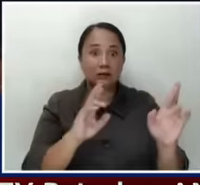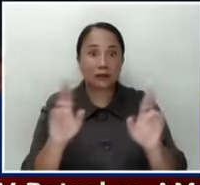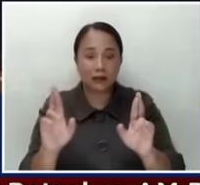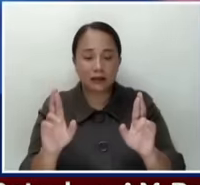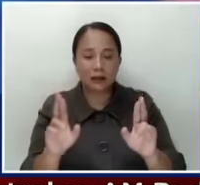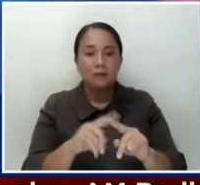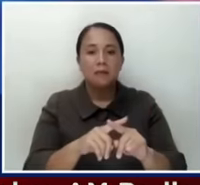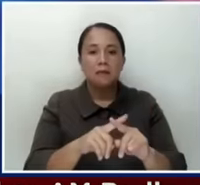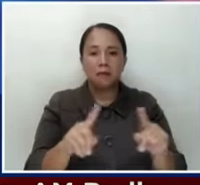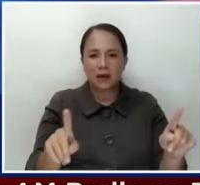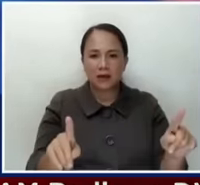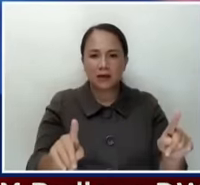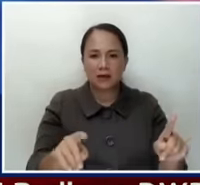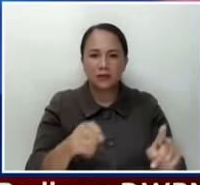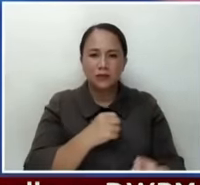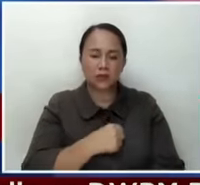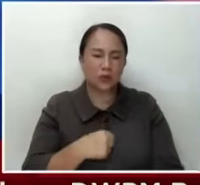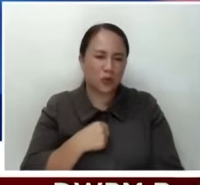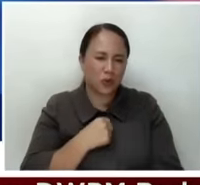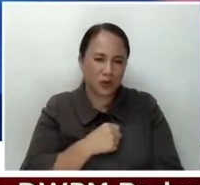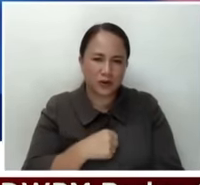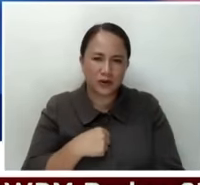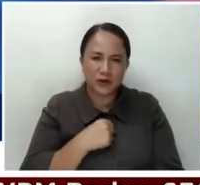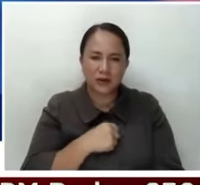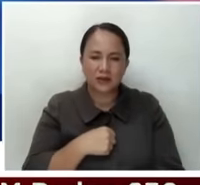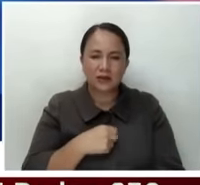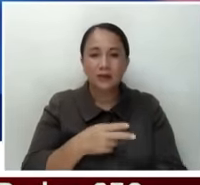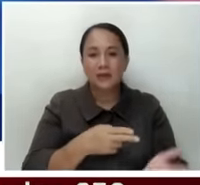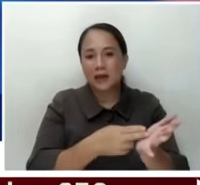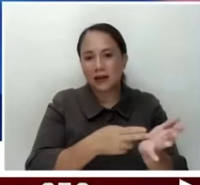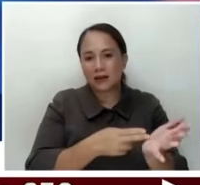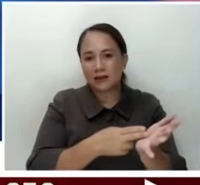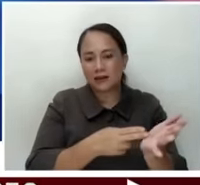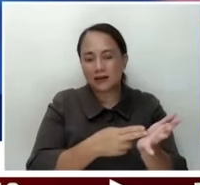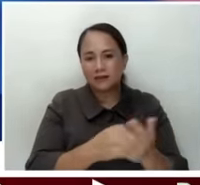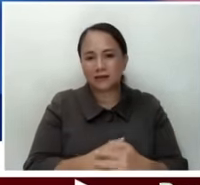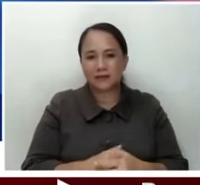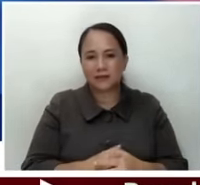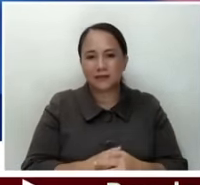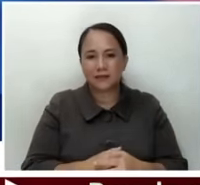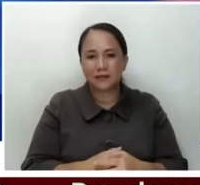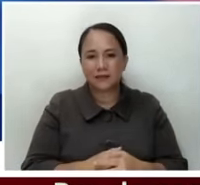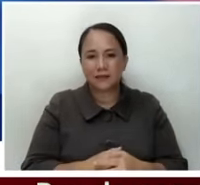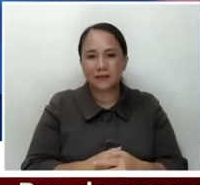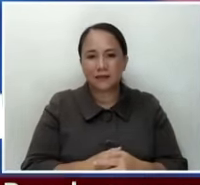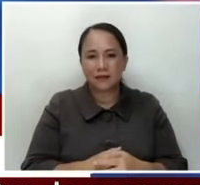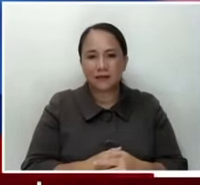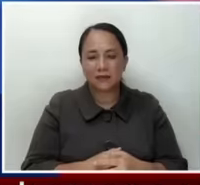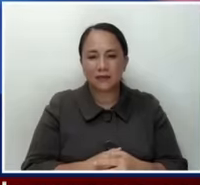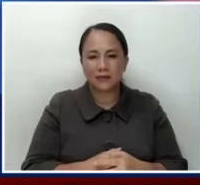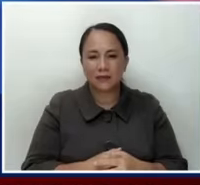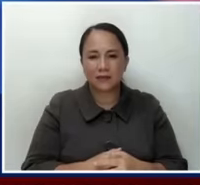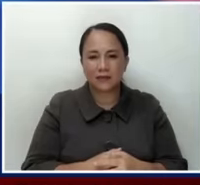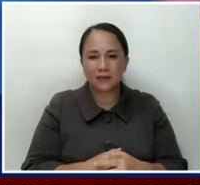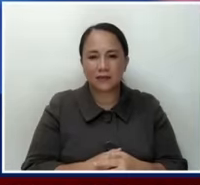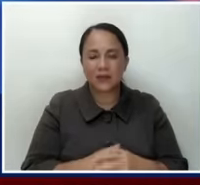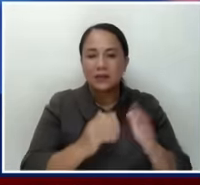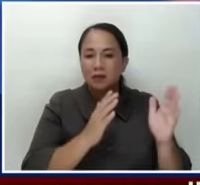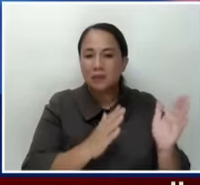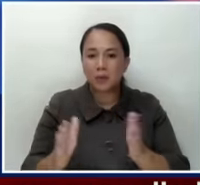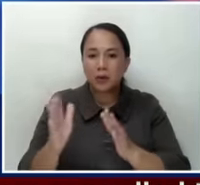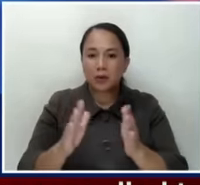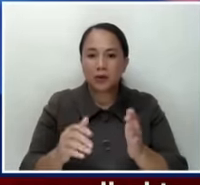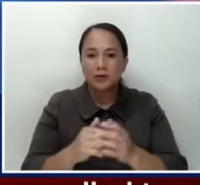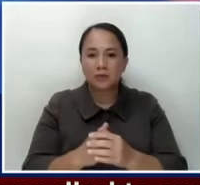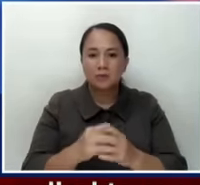pero... Sorry, let's be honest. The repertoire was supposed to be